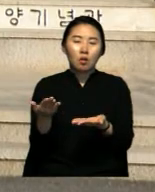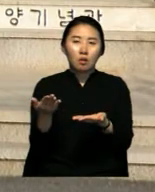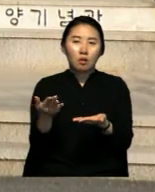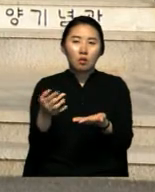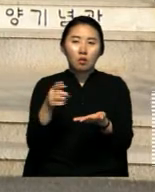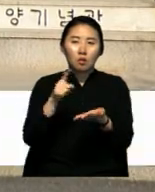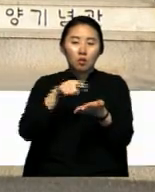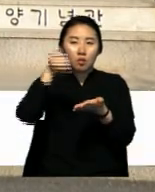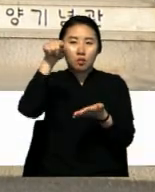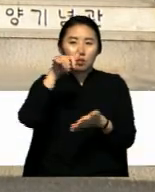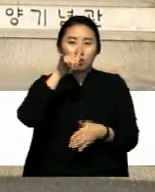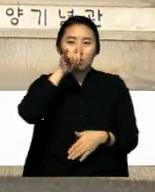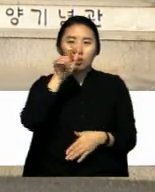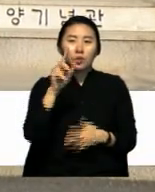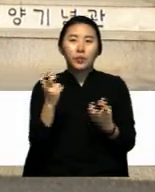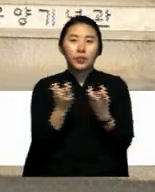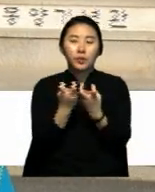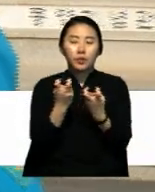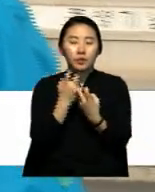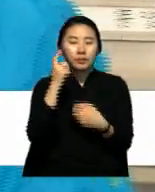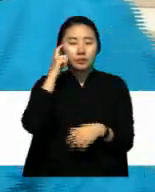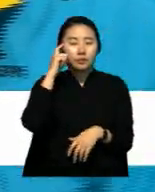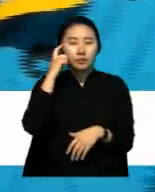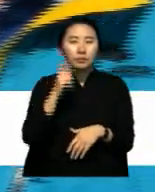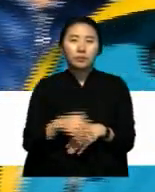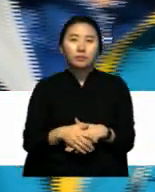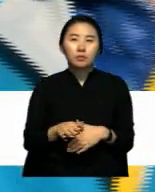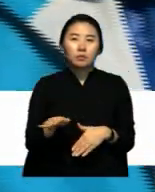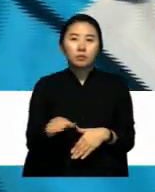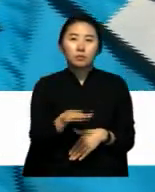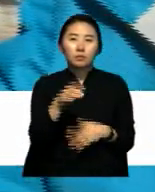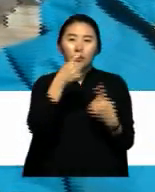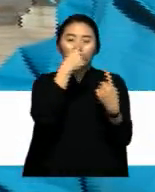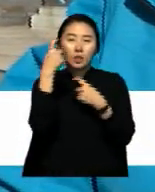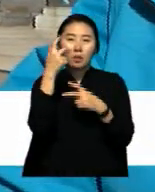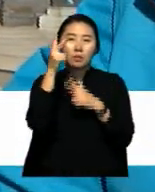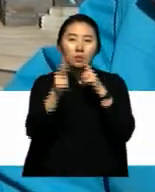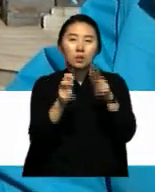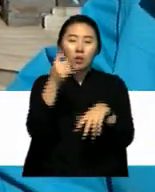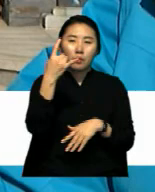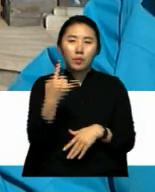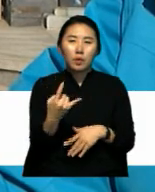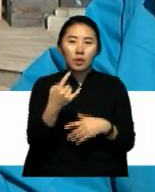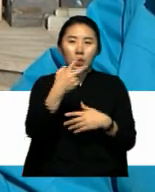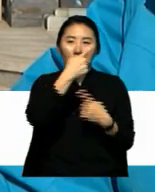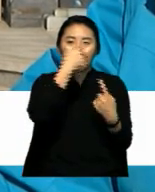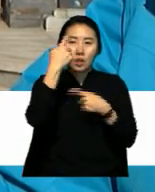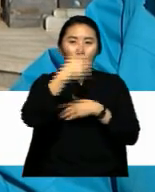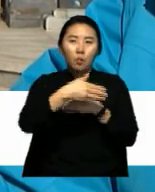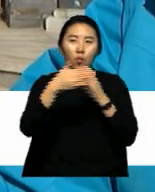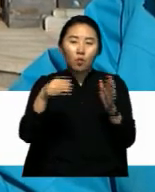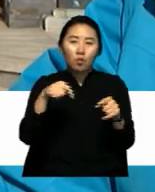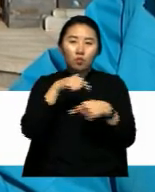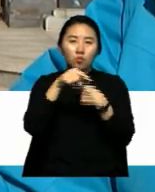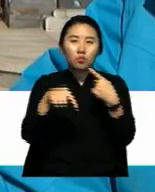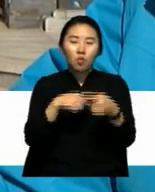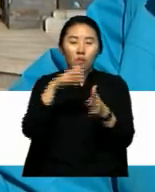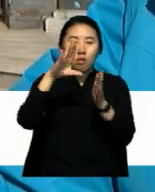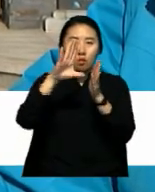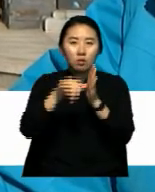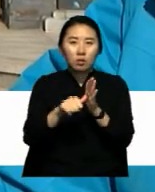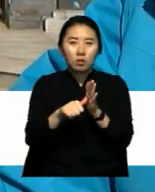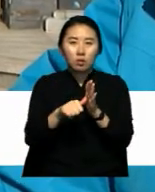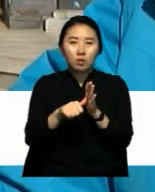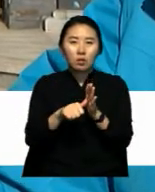뭐 이런 지적들을 했어요. 이에 대해서는 어떻게 생각하시나요? 아, 저희 기념사업회가 기념관을 운영하면서 있어서